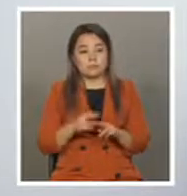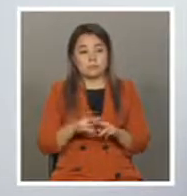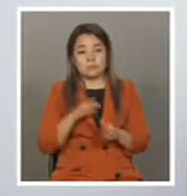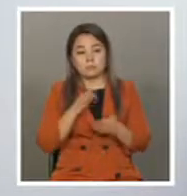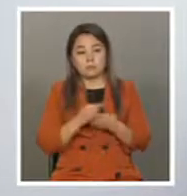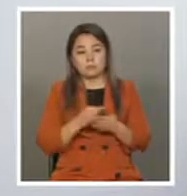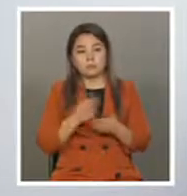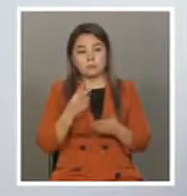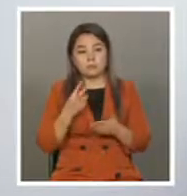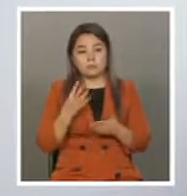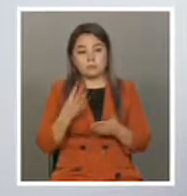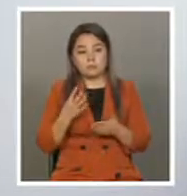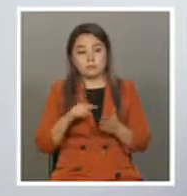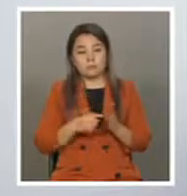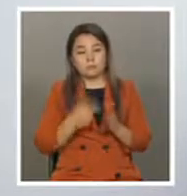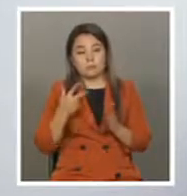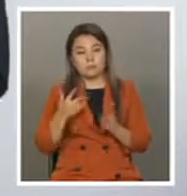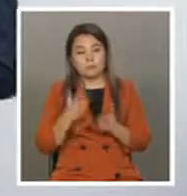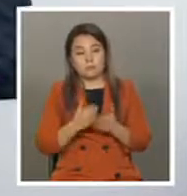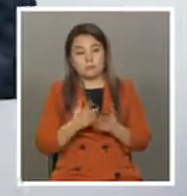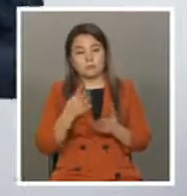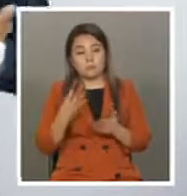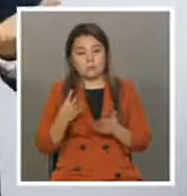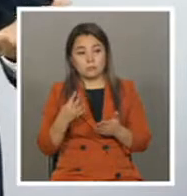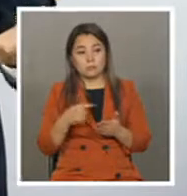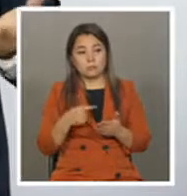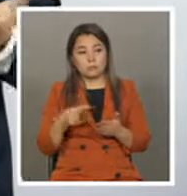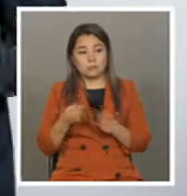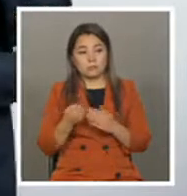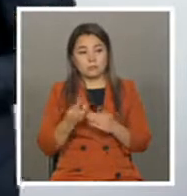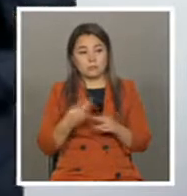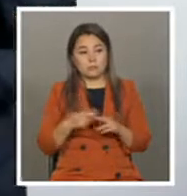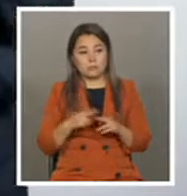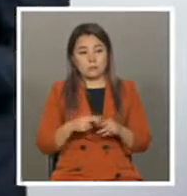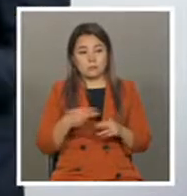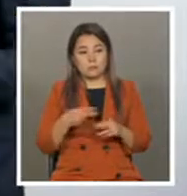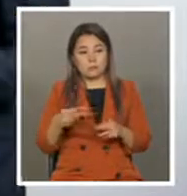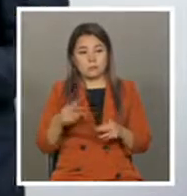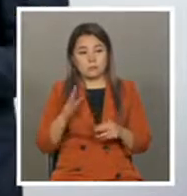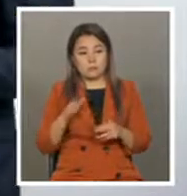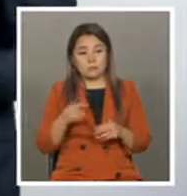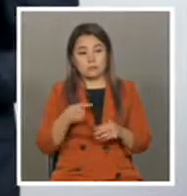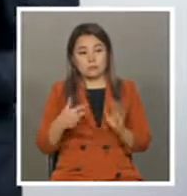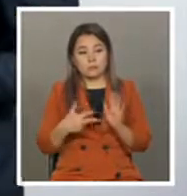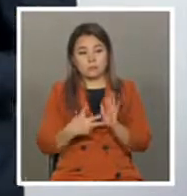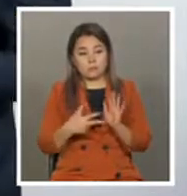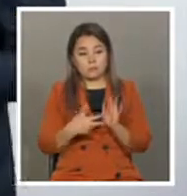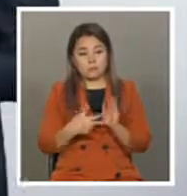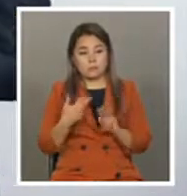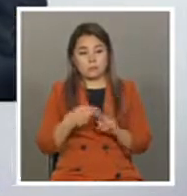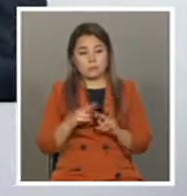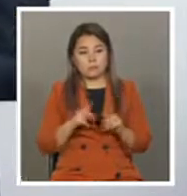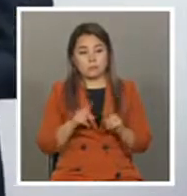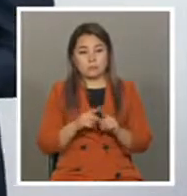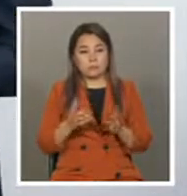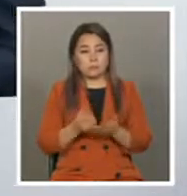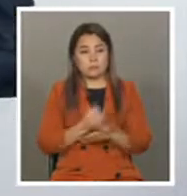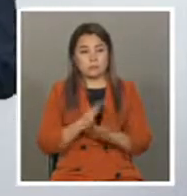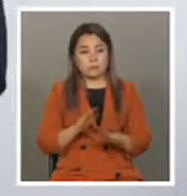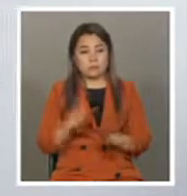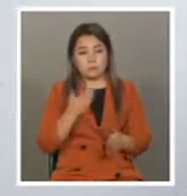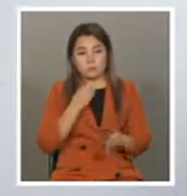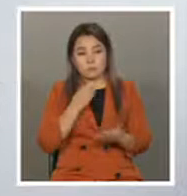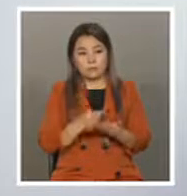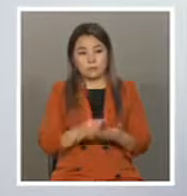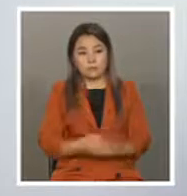12, минус 2-нің квадраты 4. 4-тен 12 азайтсаңыз, әрине теріс сан шығады, минус 8. Ал дискриминант теріс болса,